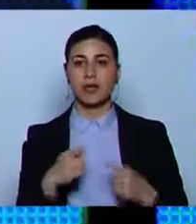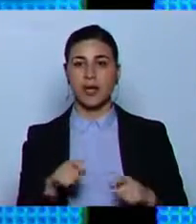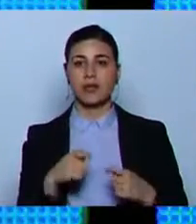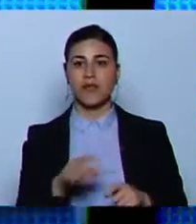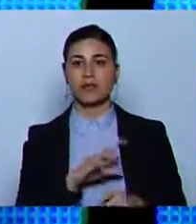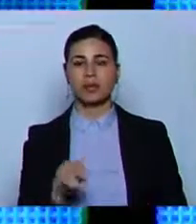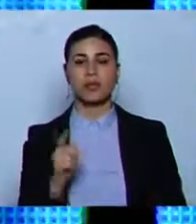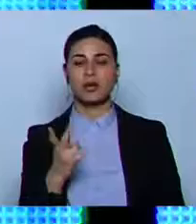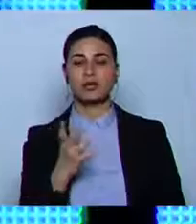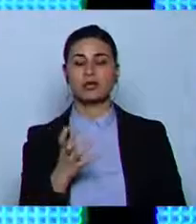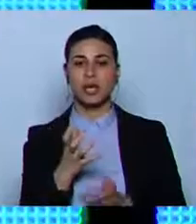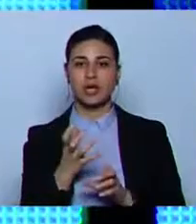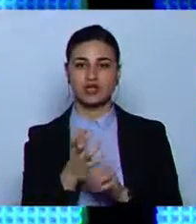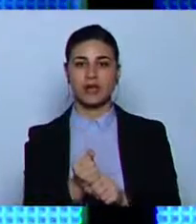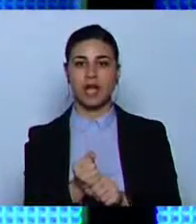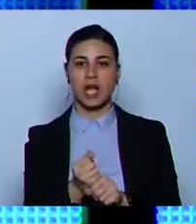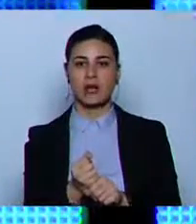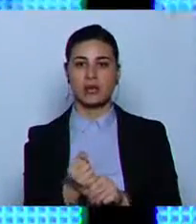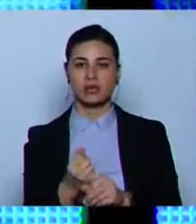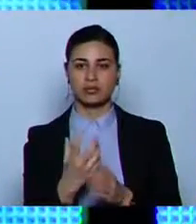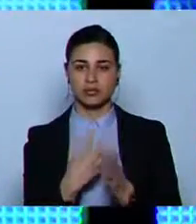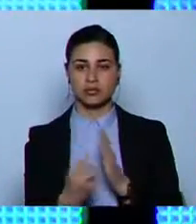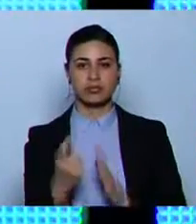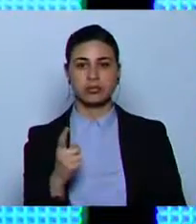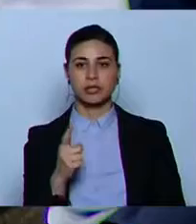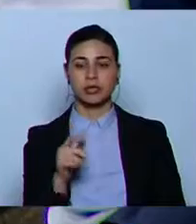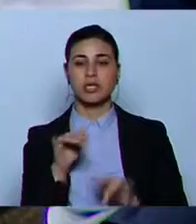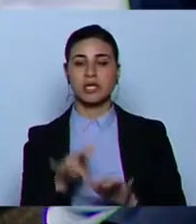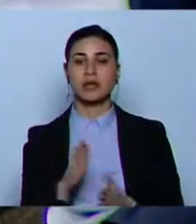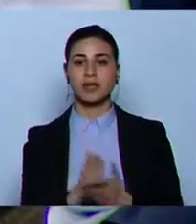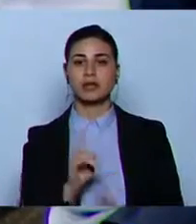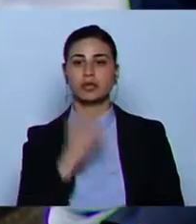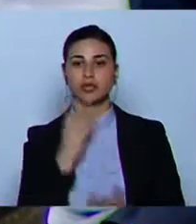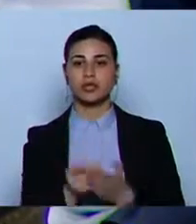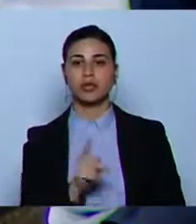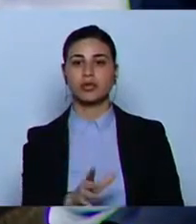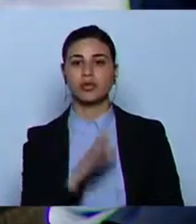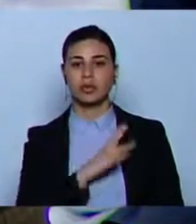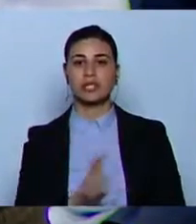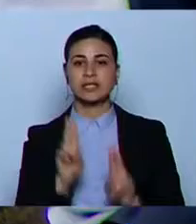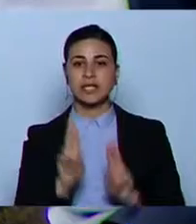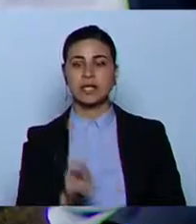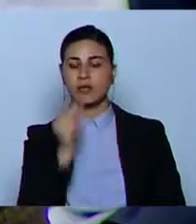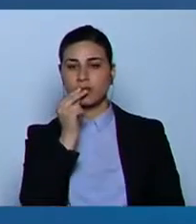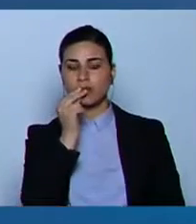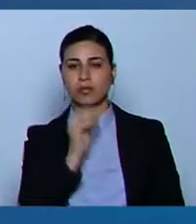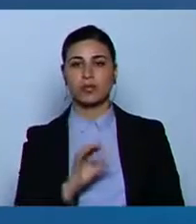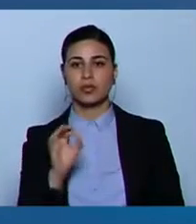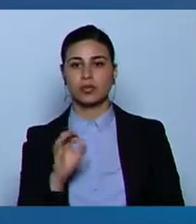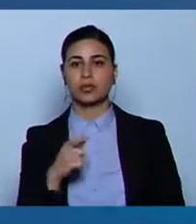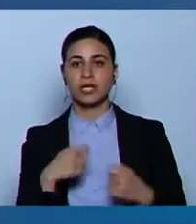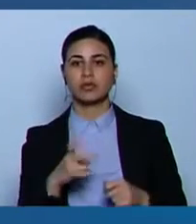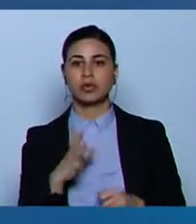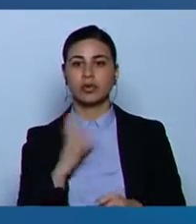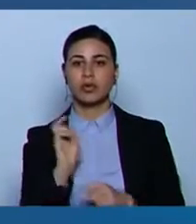მოვაჭრები რატომ უნდა შევყაროთ ძალი და რატომ უნდა ავყაროთ საქმე იმაშია რომ ჩვენ რო გქონდეს სტანდარტი პროდუქტებზე გარე მოვაჭრეს და